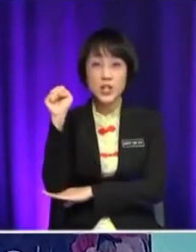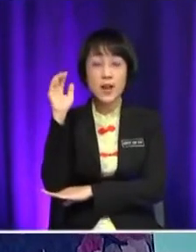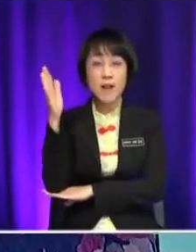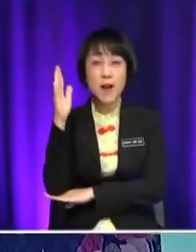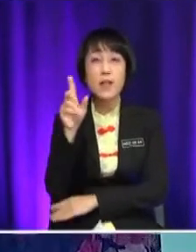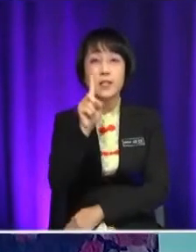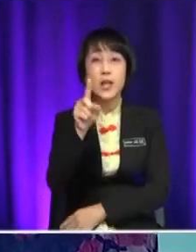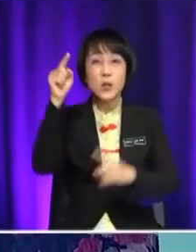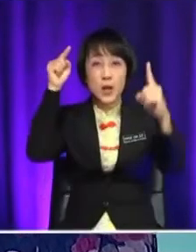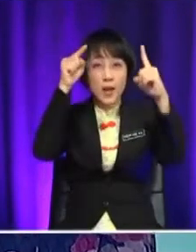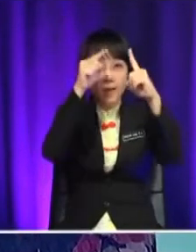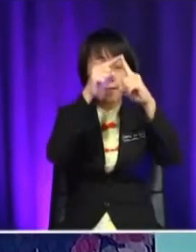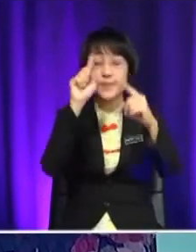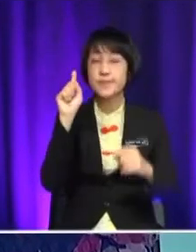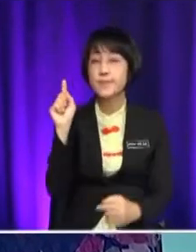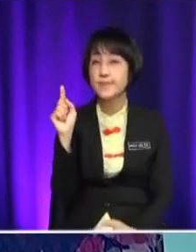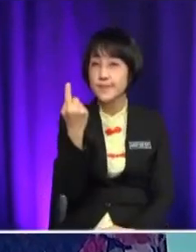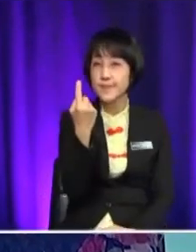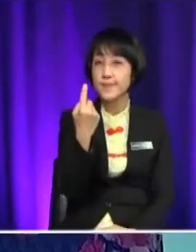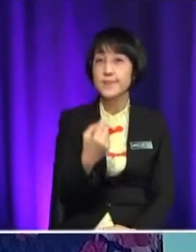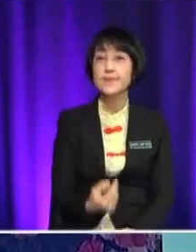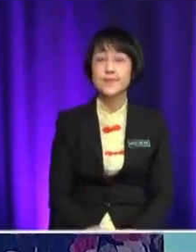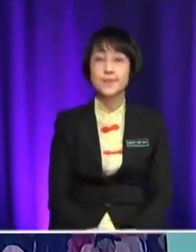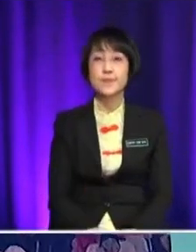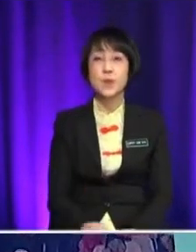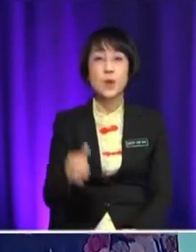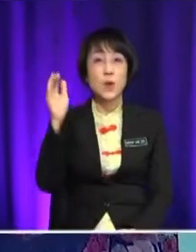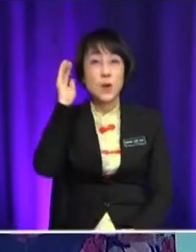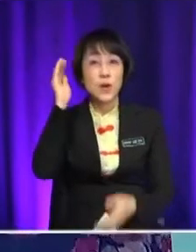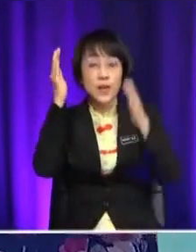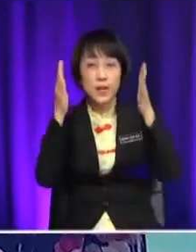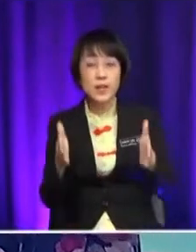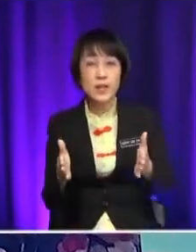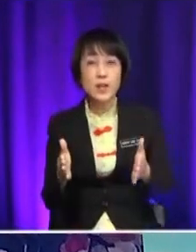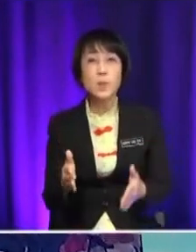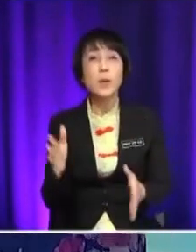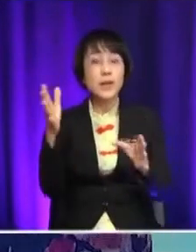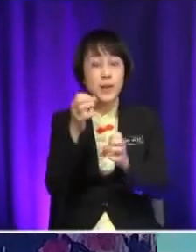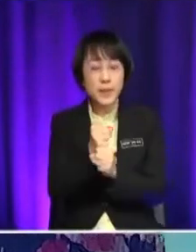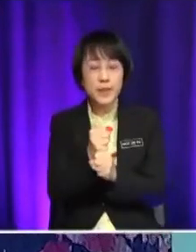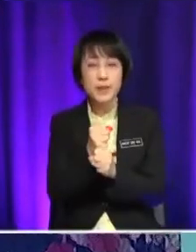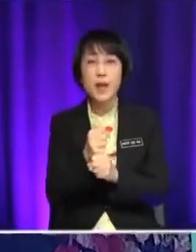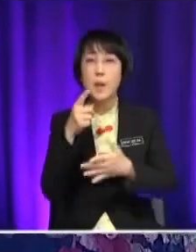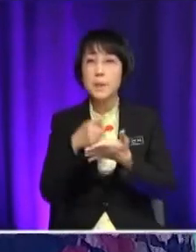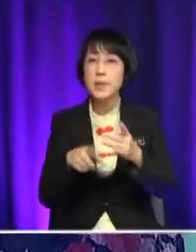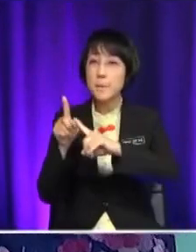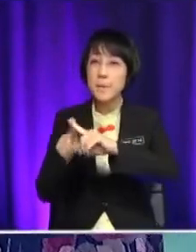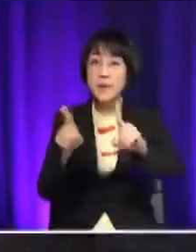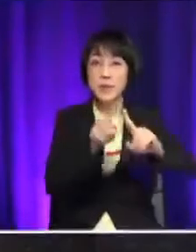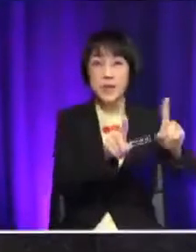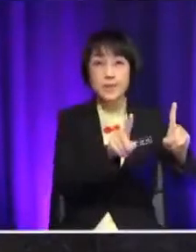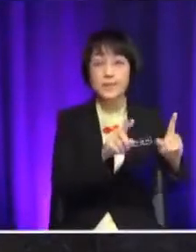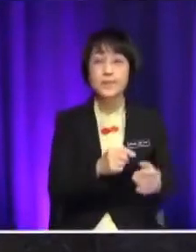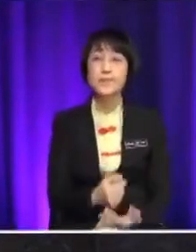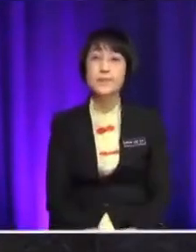pendengar dapat mengecam apa maklumat yang berbeza yang disampaikan oleh Azlina tadi. Betul, tahniah, tu, tahniah, tahniah. Okey, cikgu.